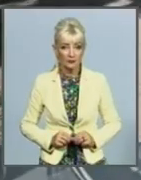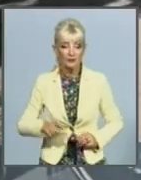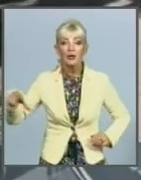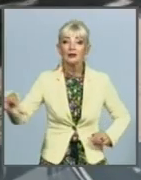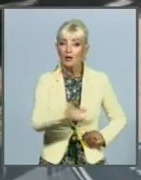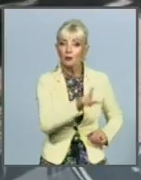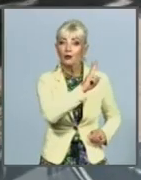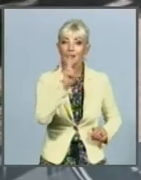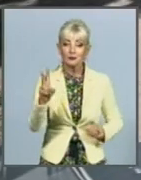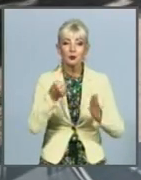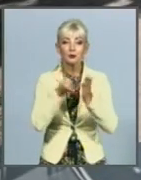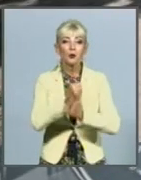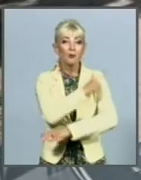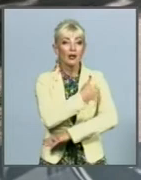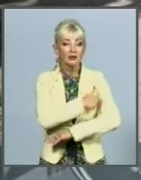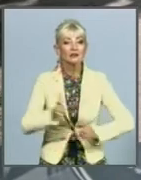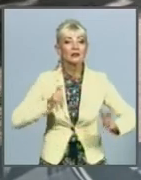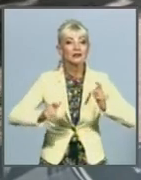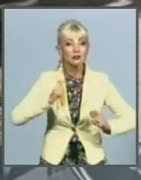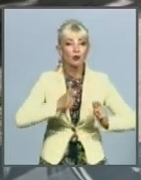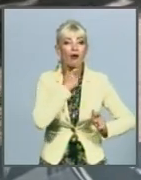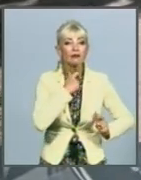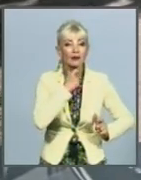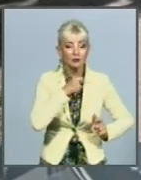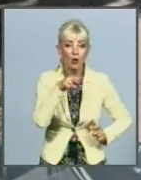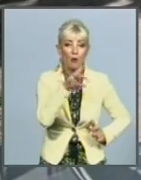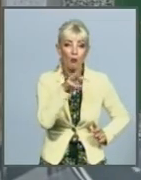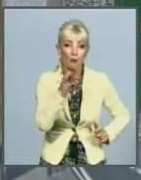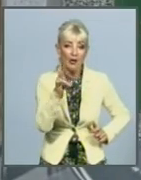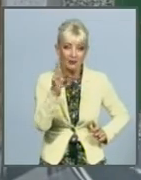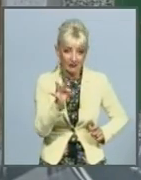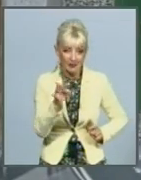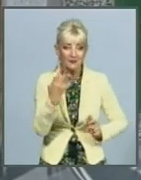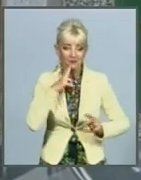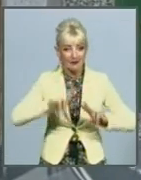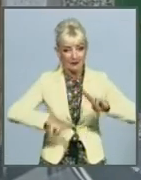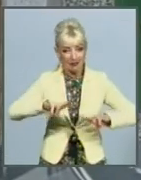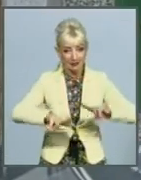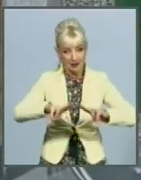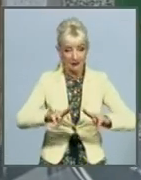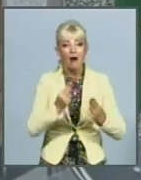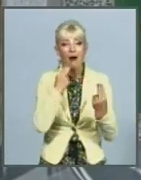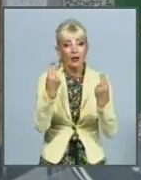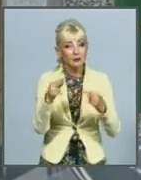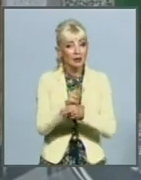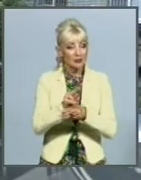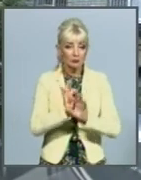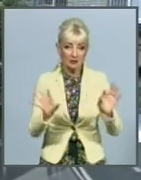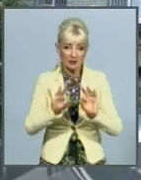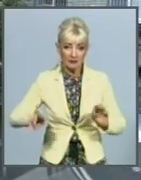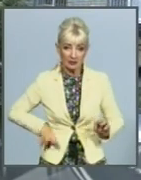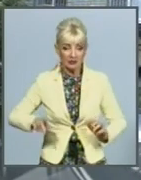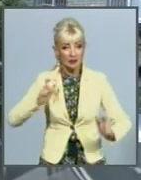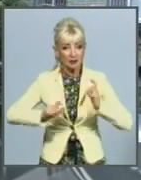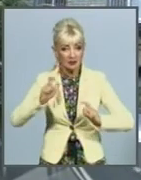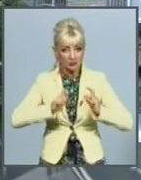Дорогу, яка веде до клініки Інституту ендокринології, що у Помірках, залатали. Проблема капітального ремонту, розповідає директор